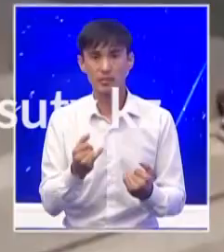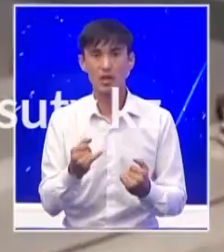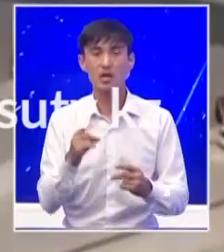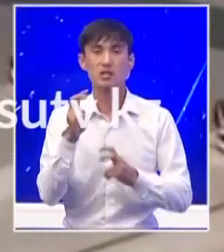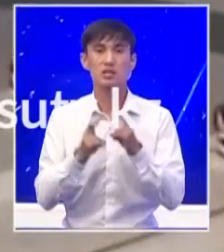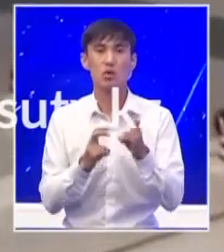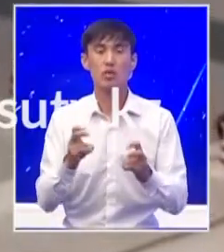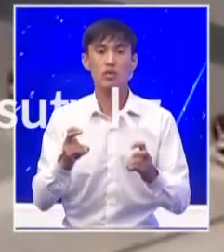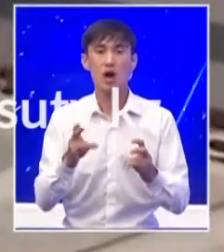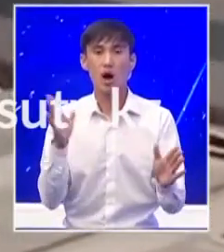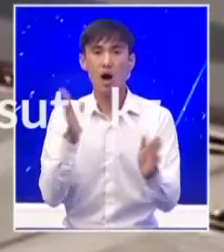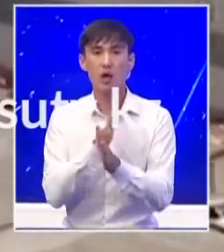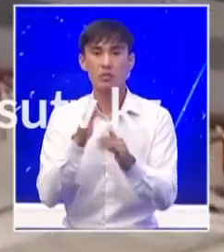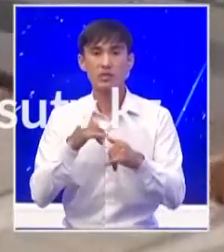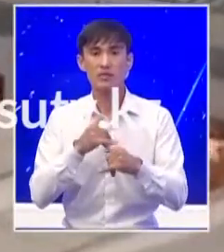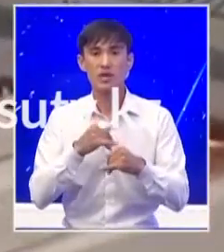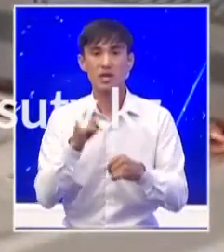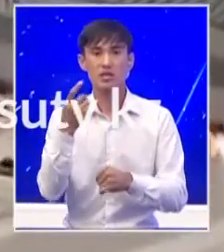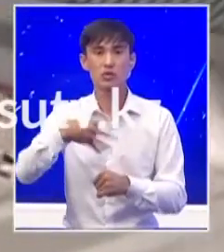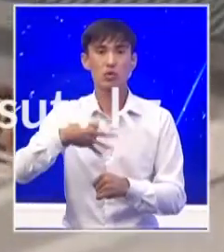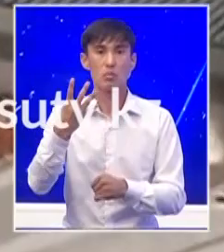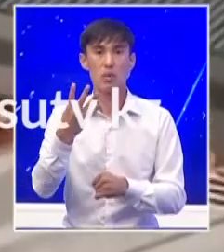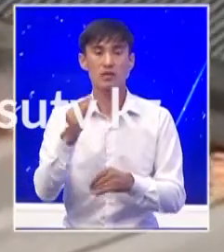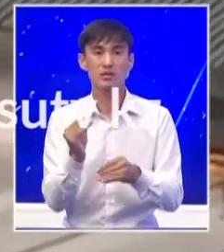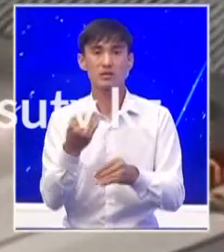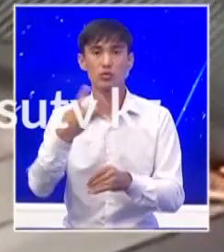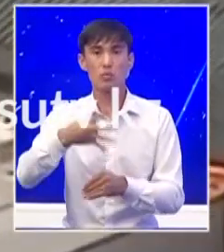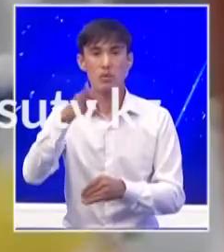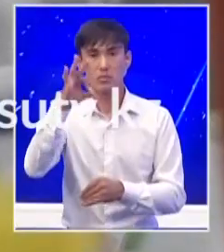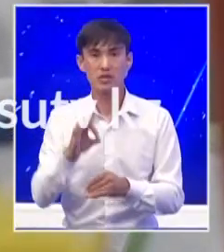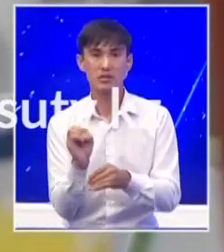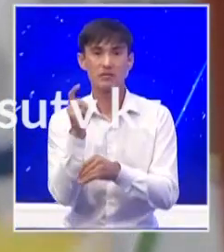атмосфераға 45 мың килограммнан астам қоспаның таралғанын хабарлады.